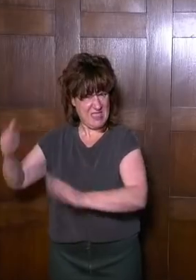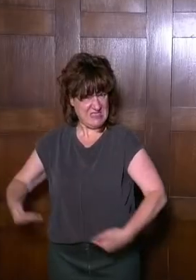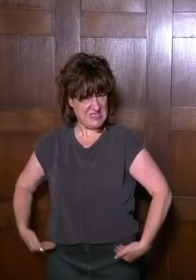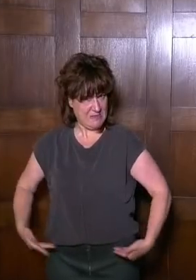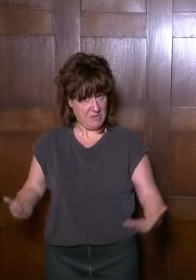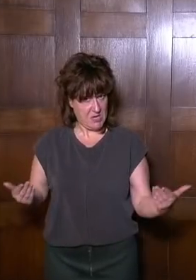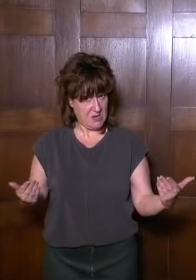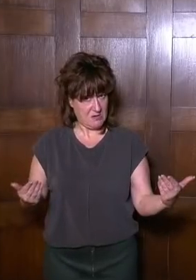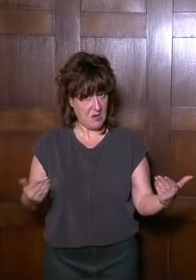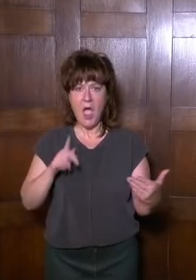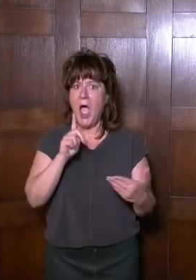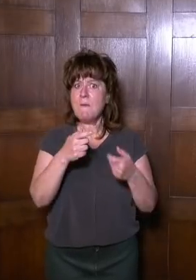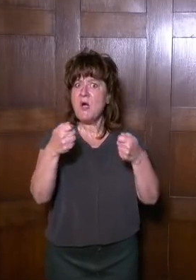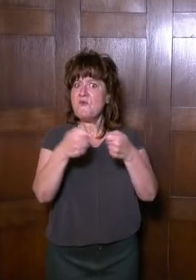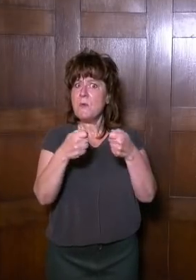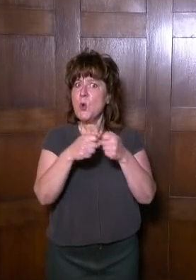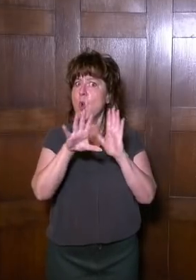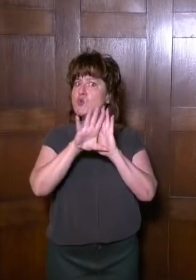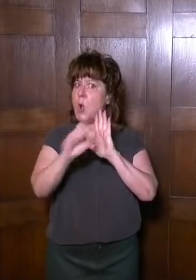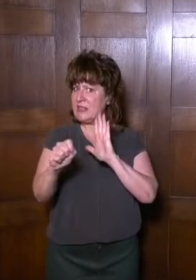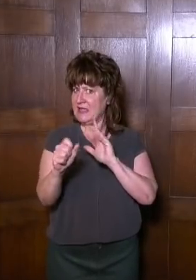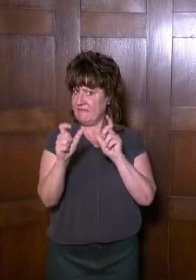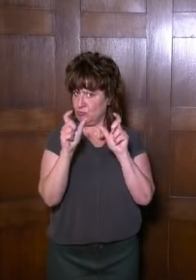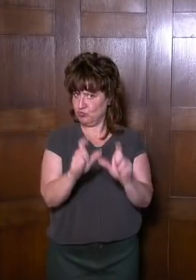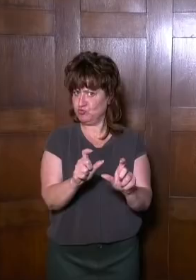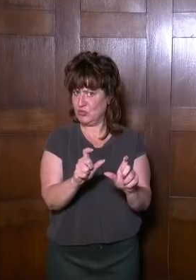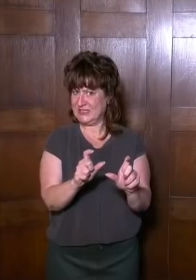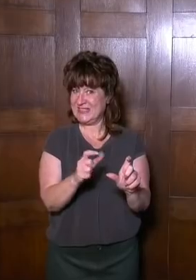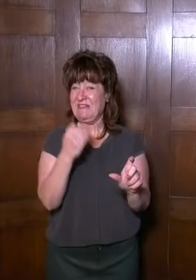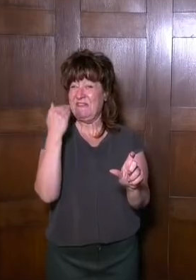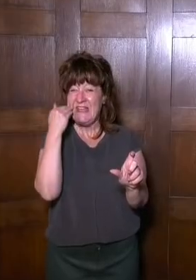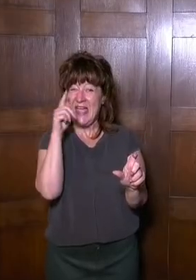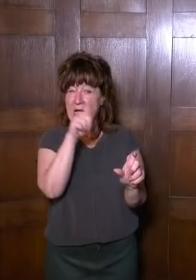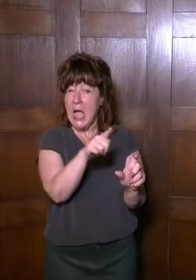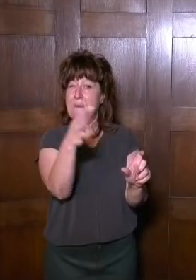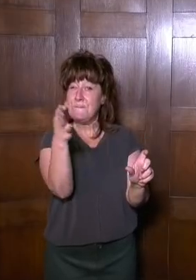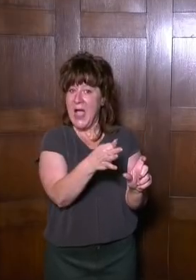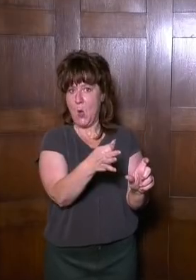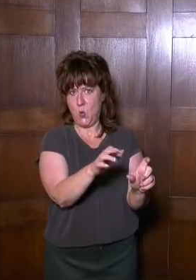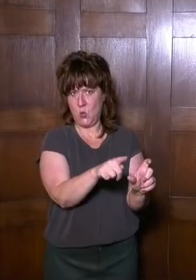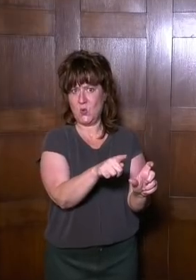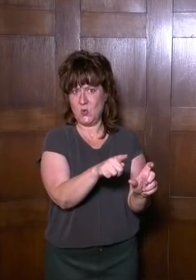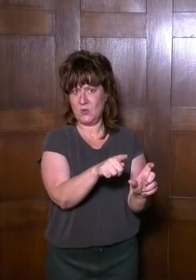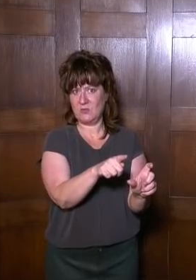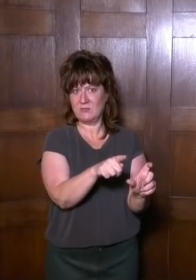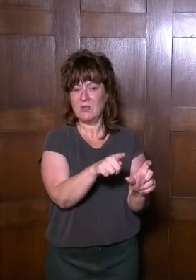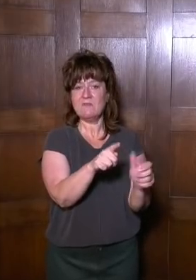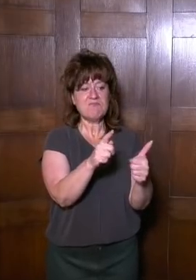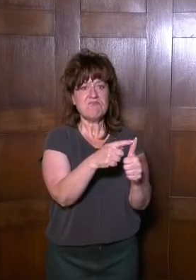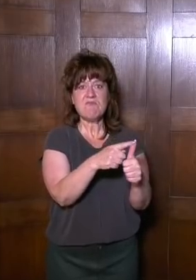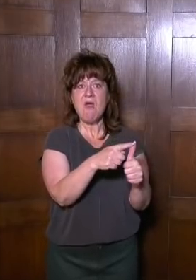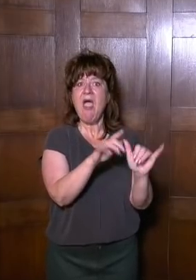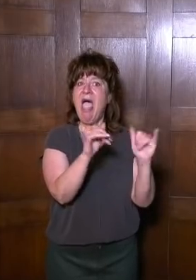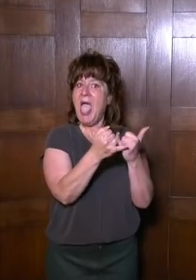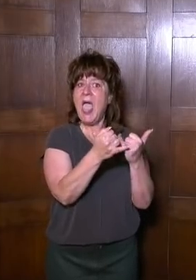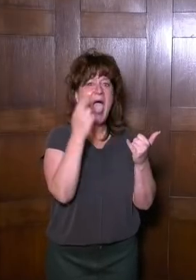mit den konsequenten Schutz für die, die den Schutz dringend notwendig haben. Also einmal die Eltern mit